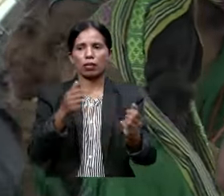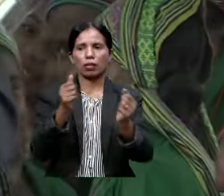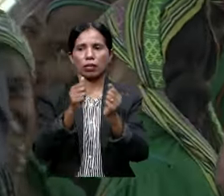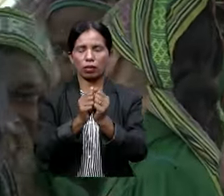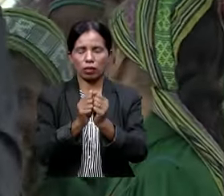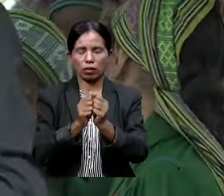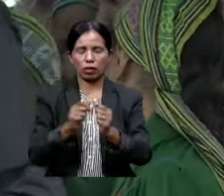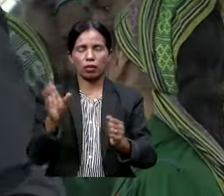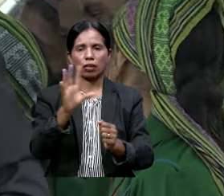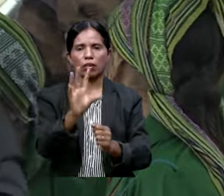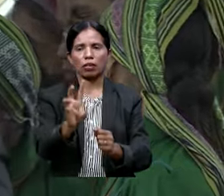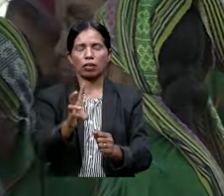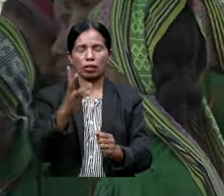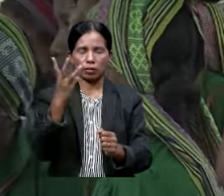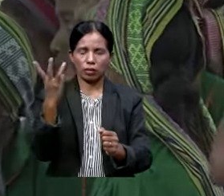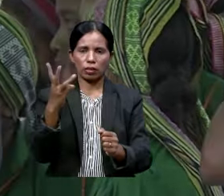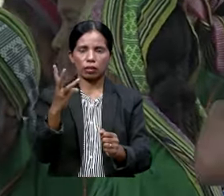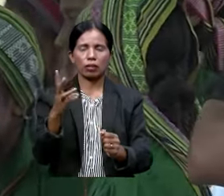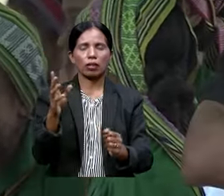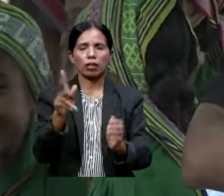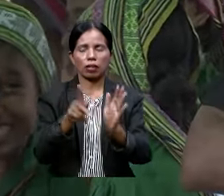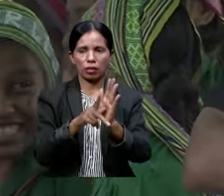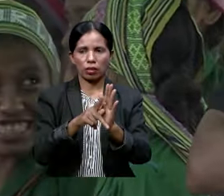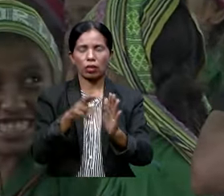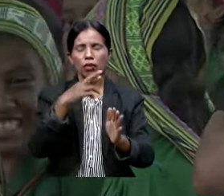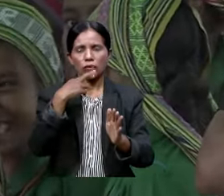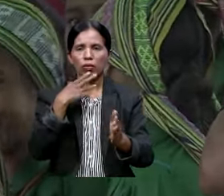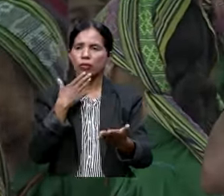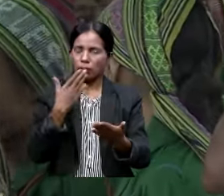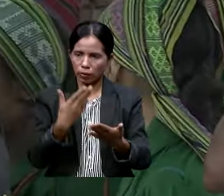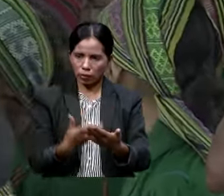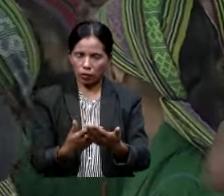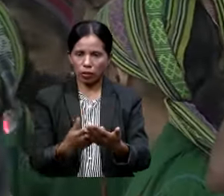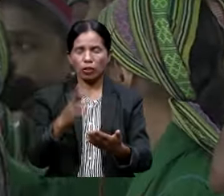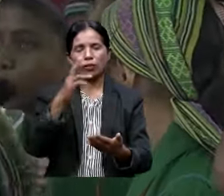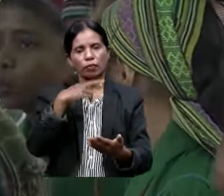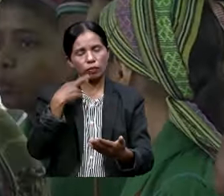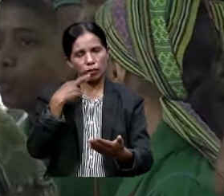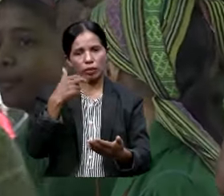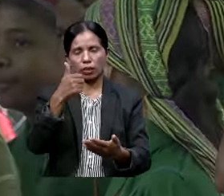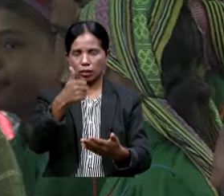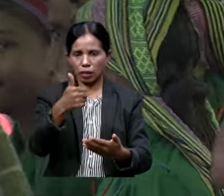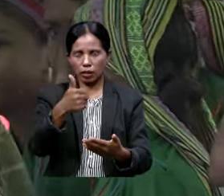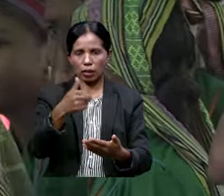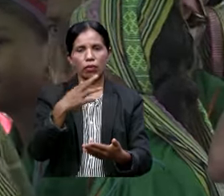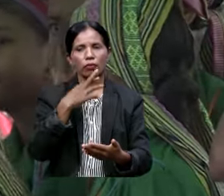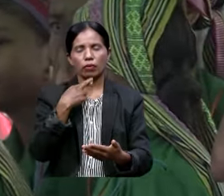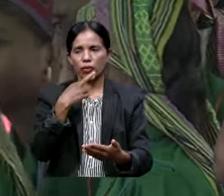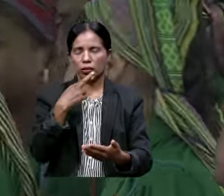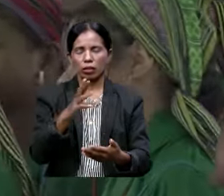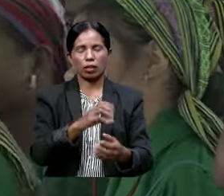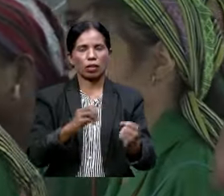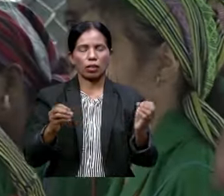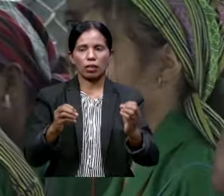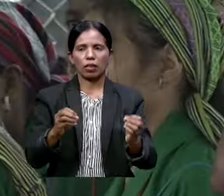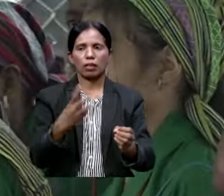centavos por cada quilograma. Fosi da fos saudável, fosi da fos diet, los fosi da usa conservas, ka fosi